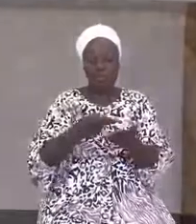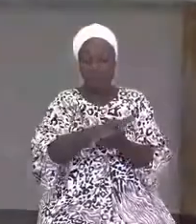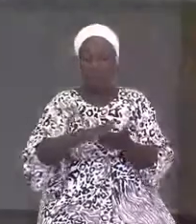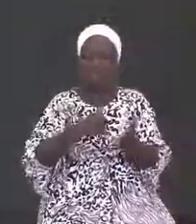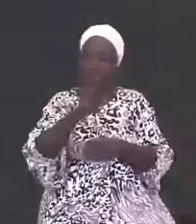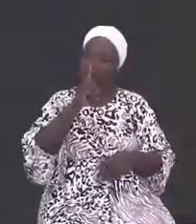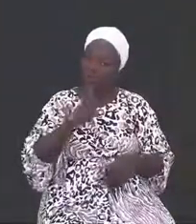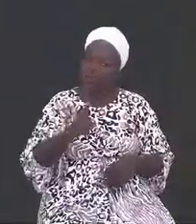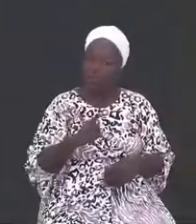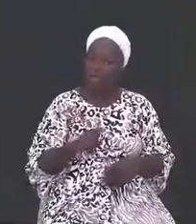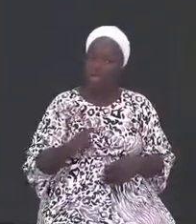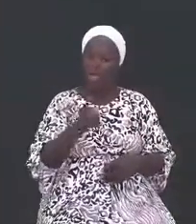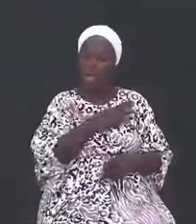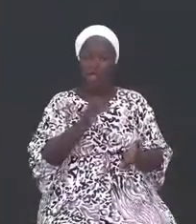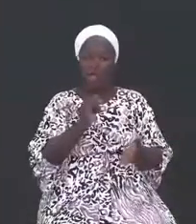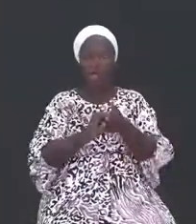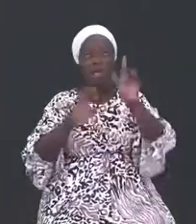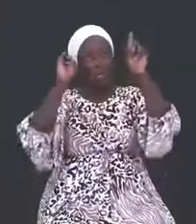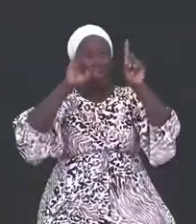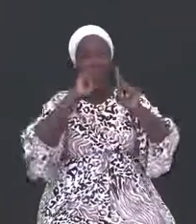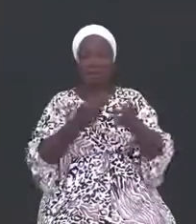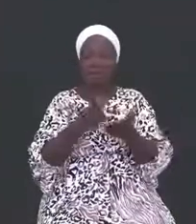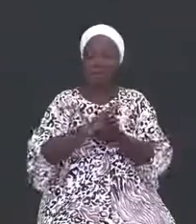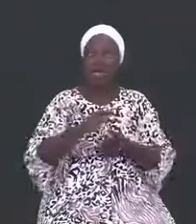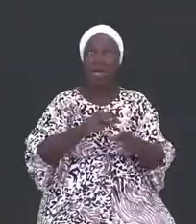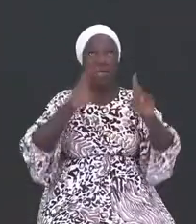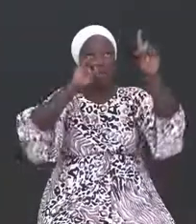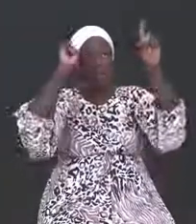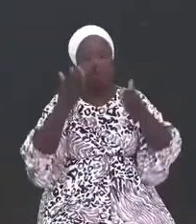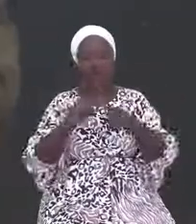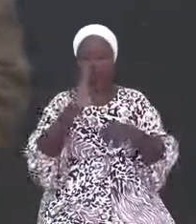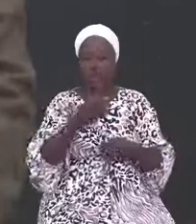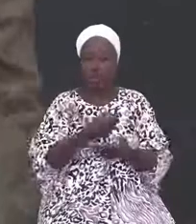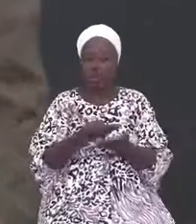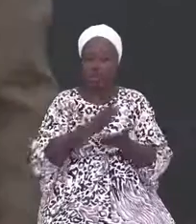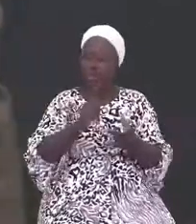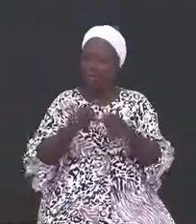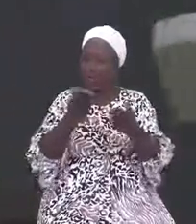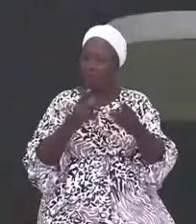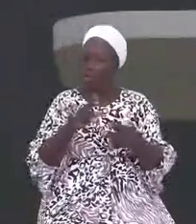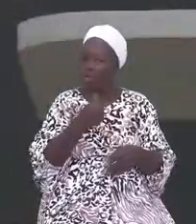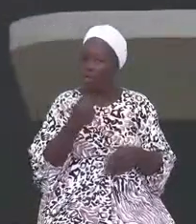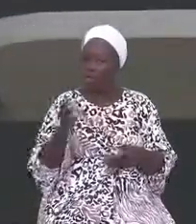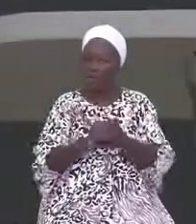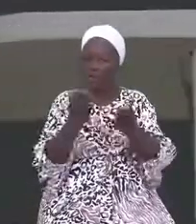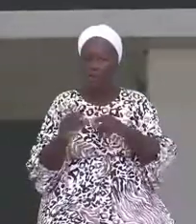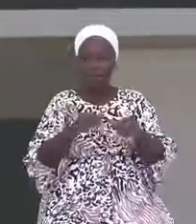est saint et il veut que tu sois saint. Et ce qu'il veut faire, il le fera. Ça, c'est un